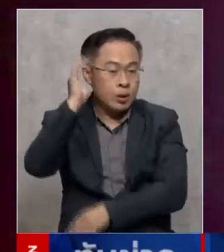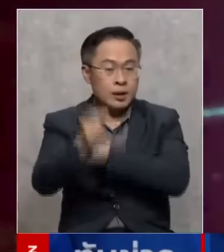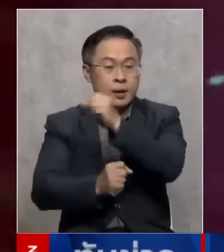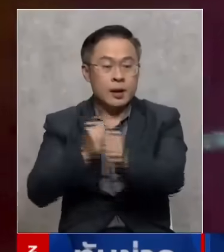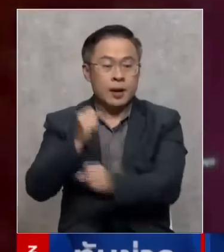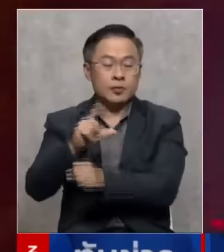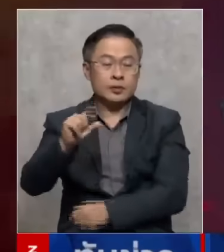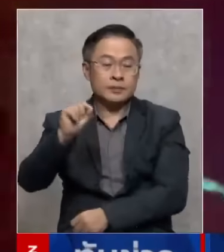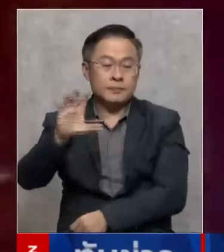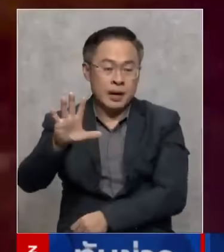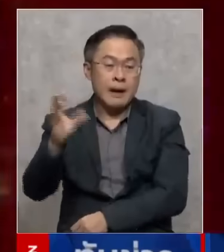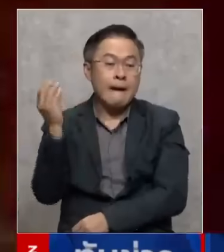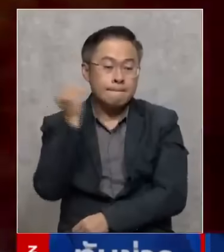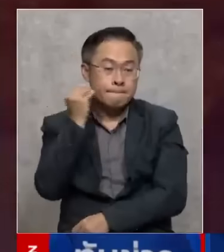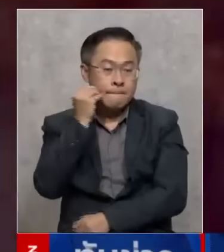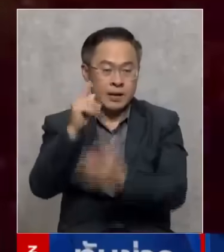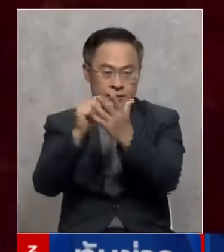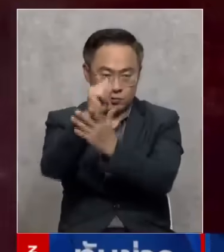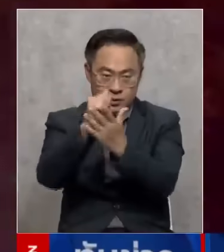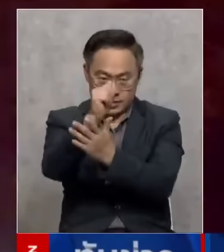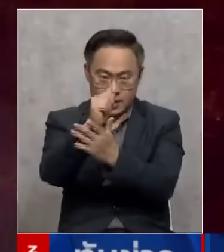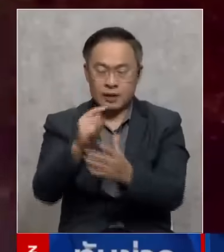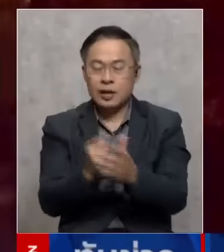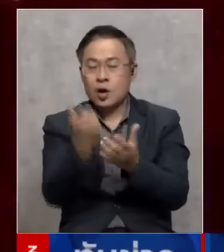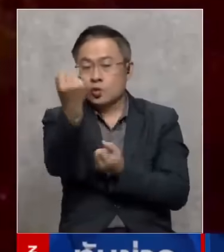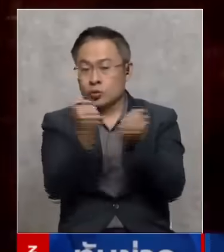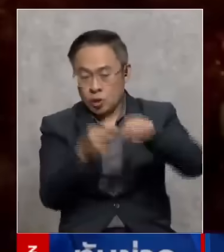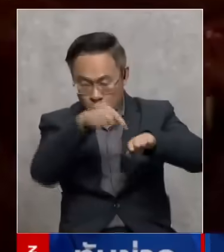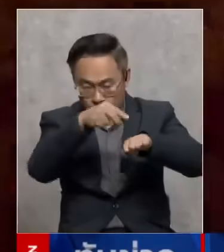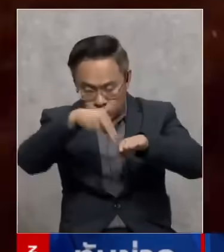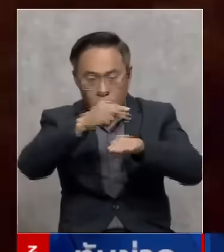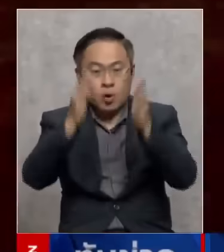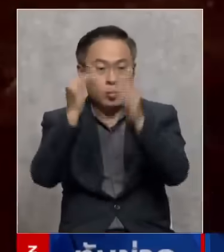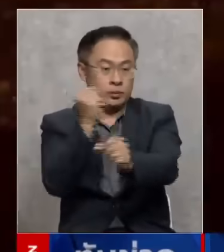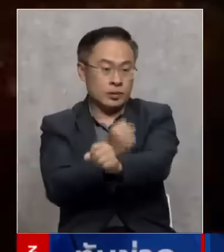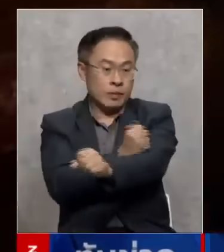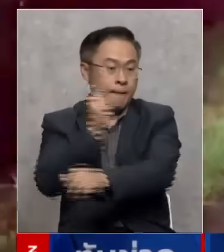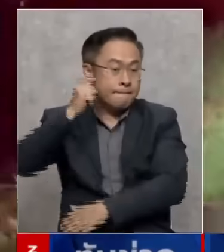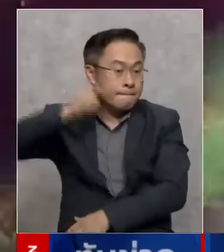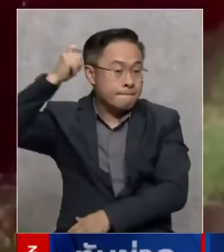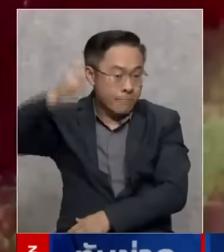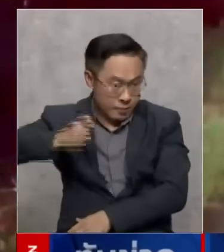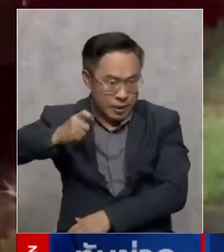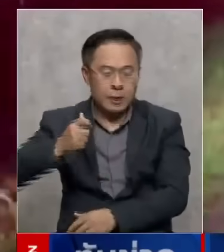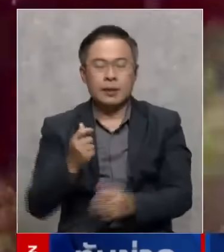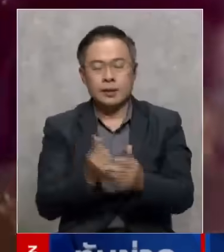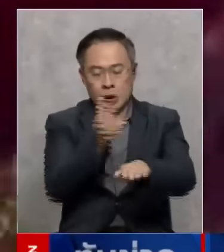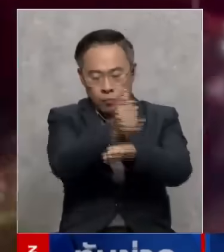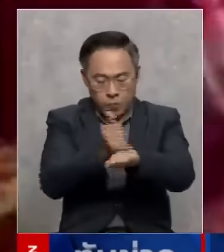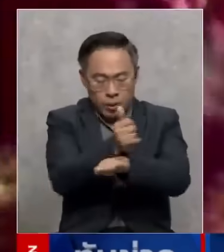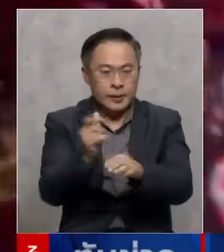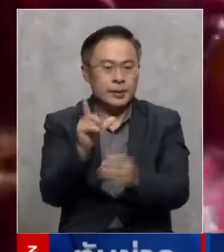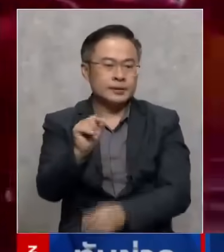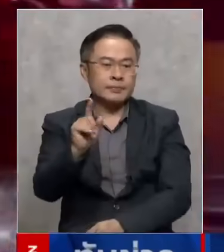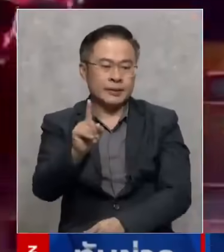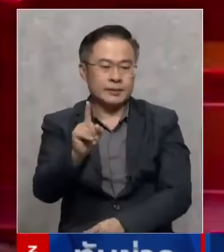เป็นชาวจังหวัดตากแล้วพอไปตรวจสอบในรถพบแรงงานสัญชาติเมียนมาร์ 21คนนะคะแต่ละคนไม่มี